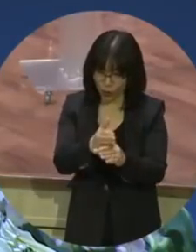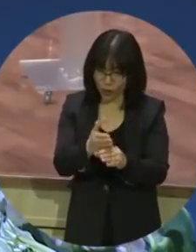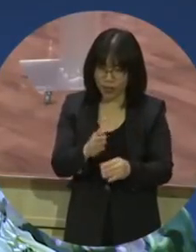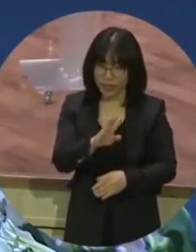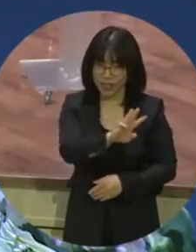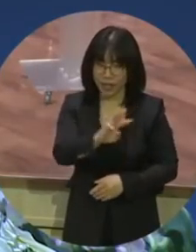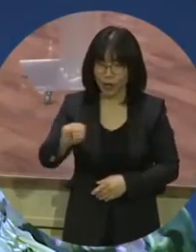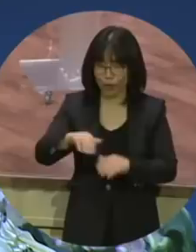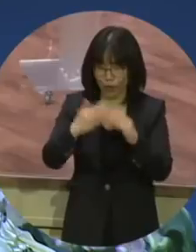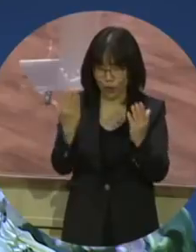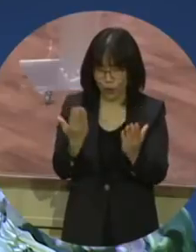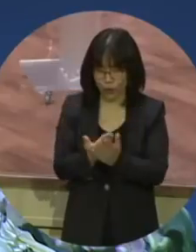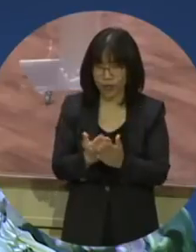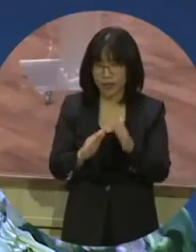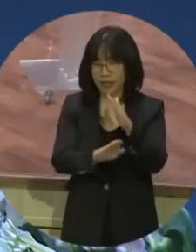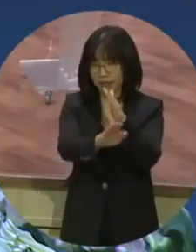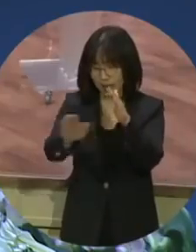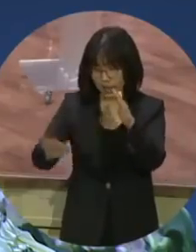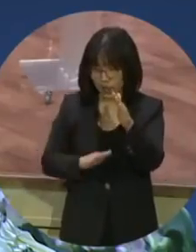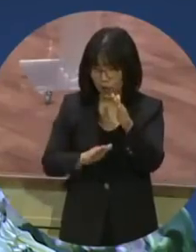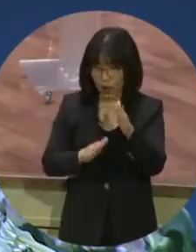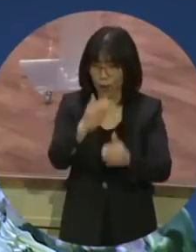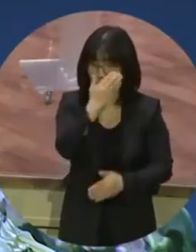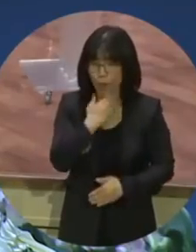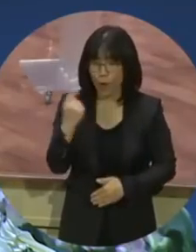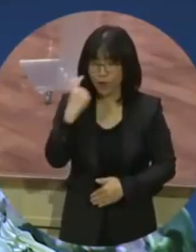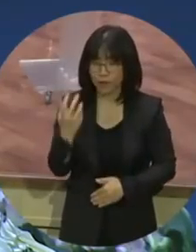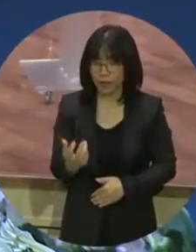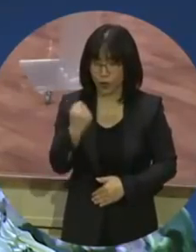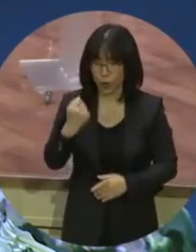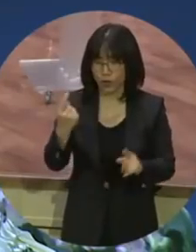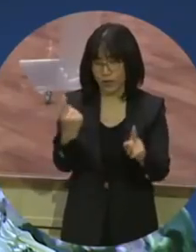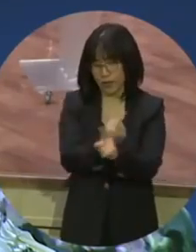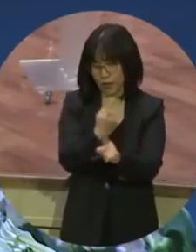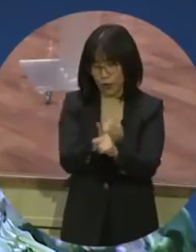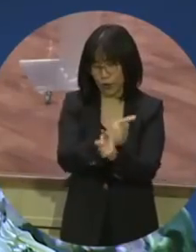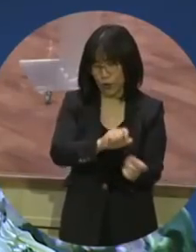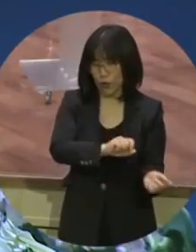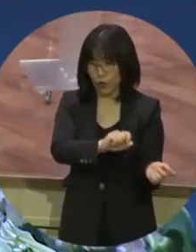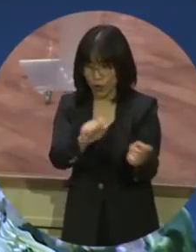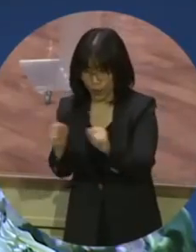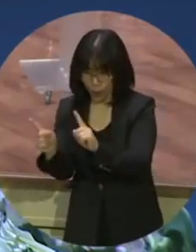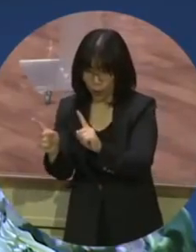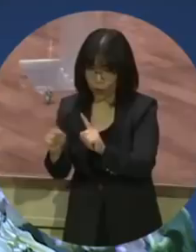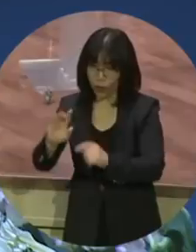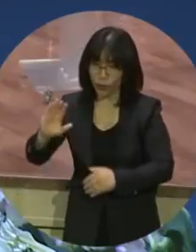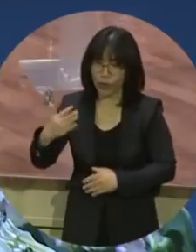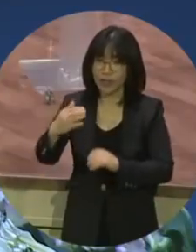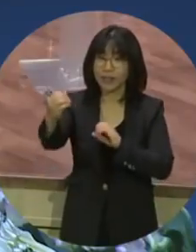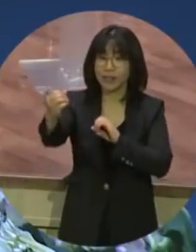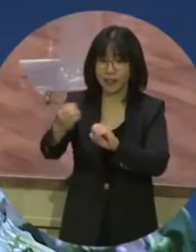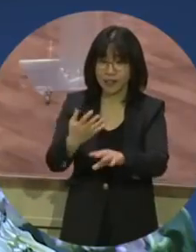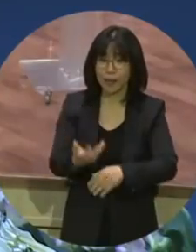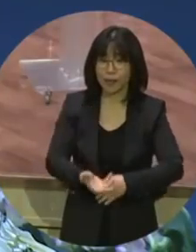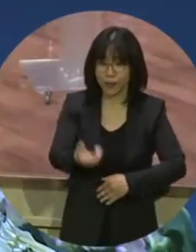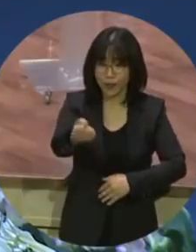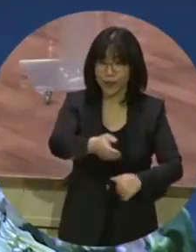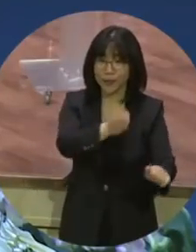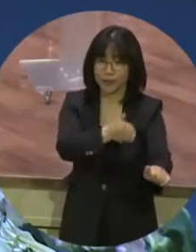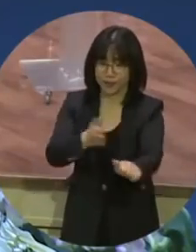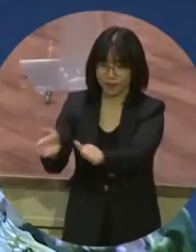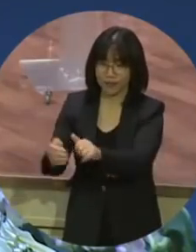가정들이 5월 한 달 동안에 특별히 복음으로 치유되고 복음으로 회복되는 그런 귀한 응답을 누리시기를